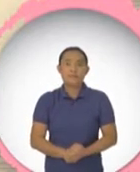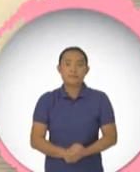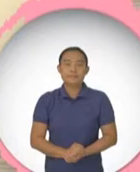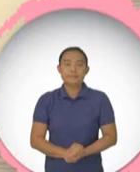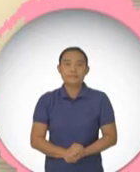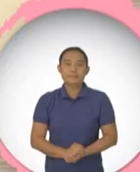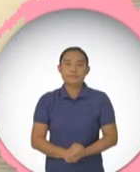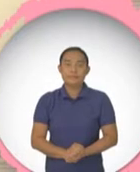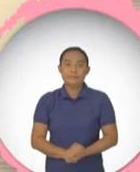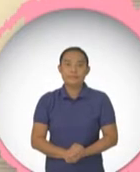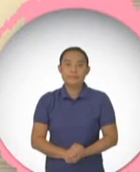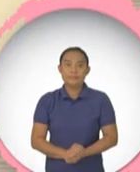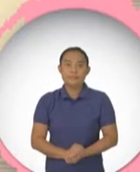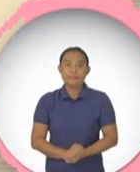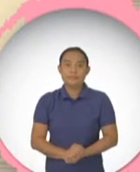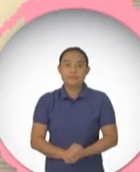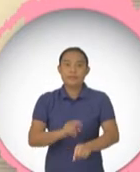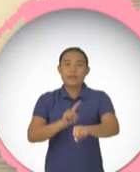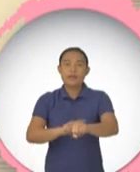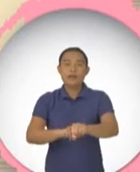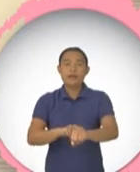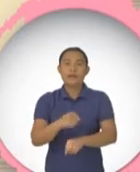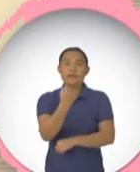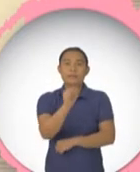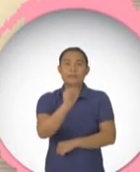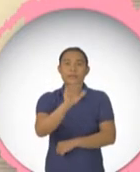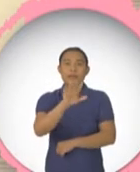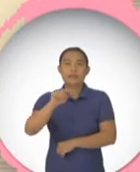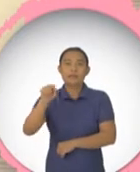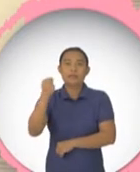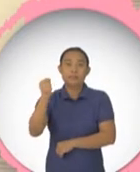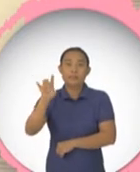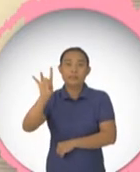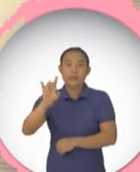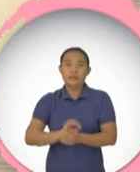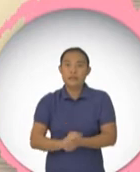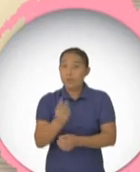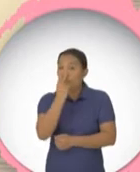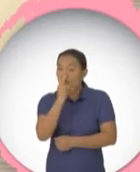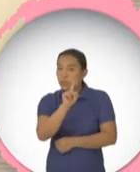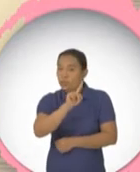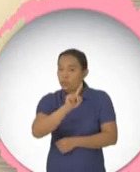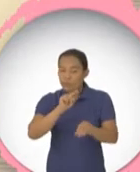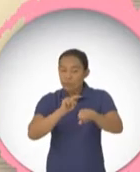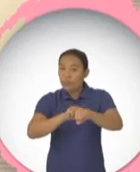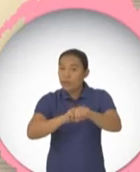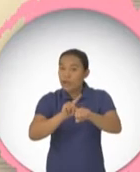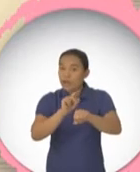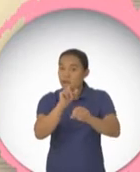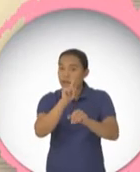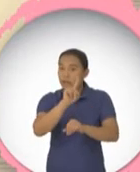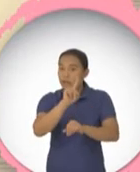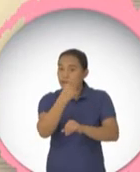อันนี้ก็ ตั้งเวลาไว้ใช้เวลาประมาณ 15-18 นาทีเราดูที่15นาทีก่อนนะคะเพราะว่าเผื่อไฟมันแรงนะคะจะสุ